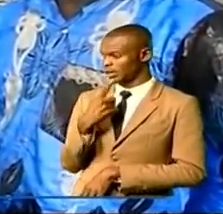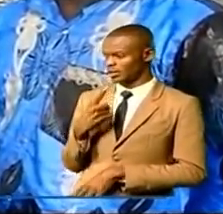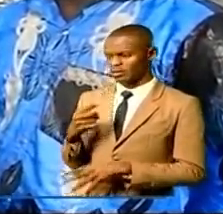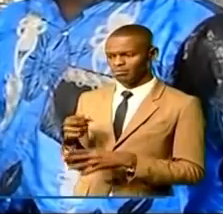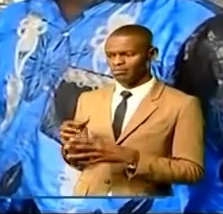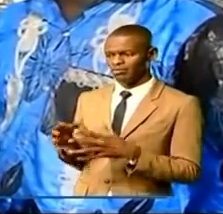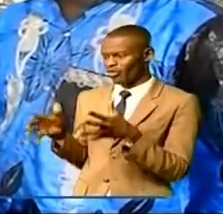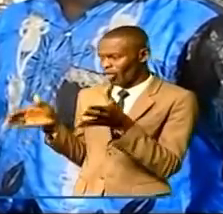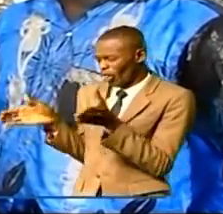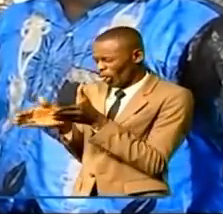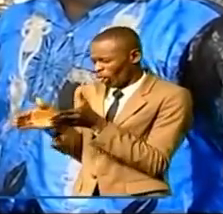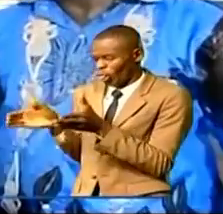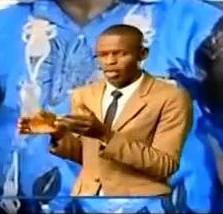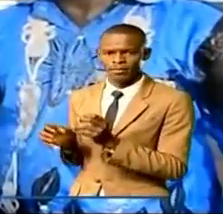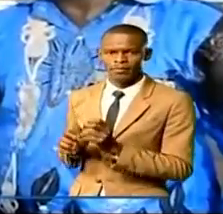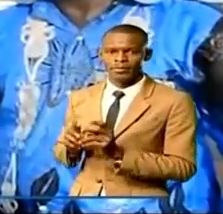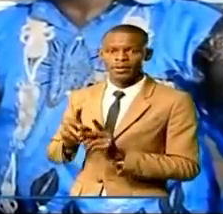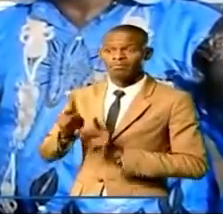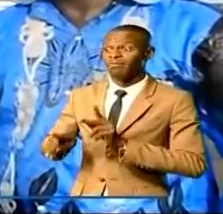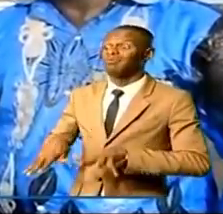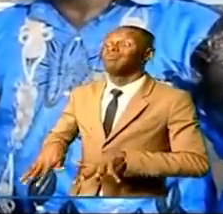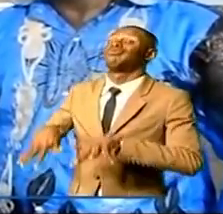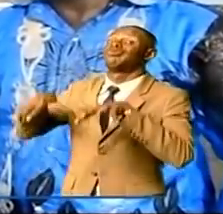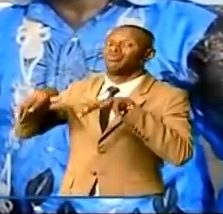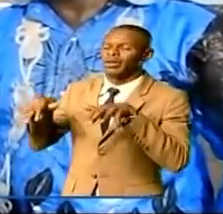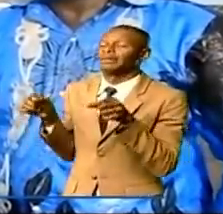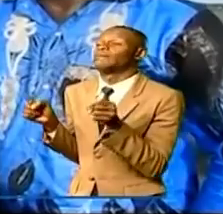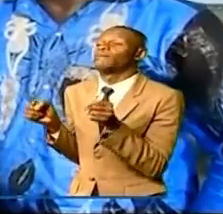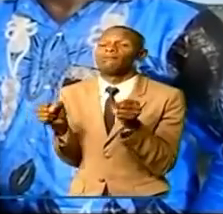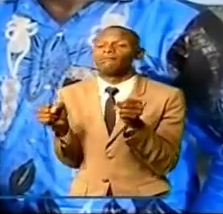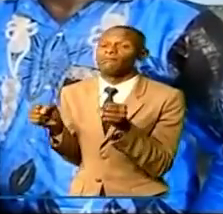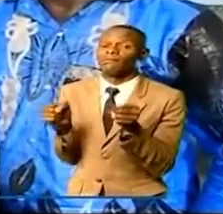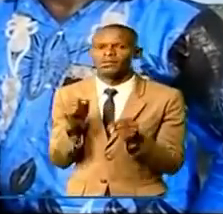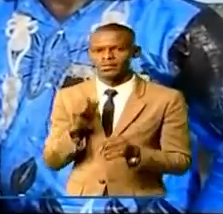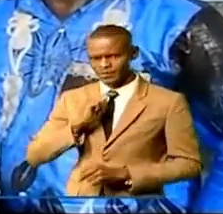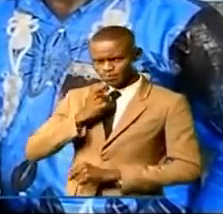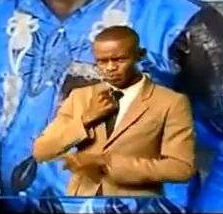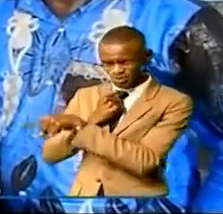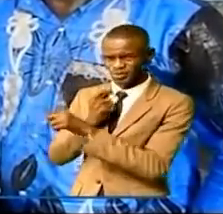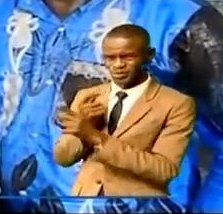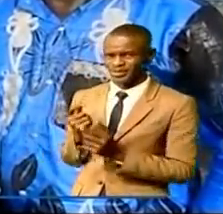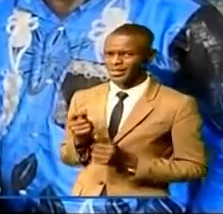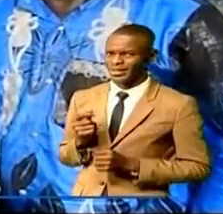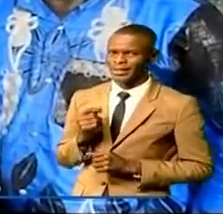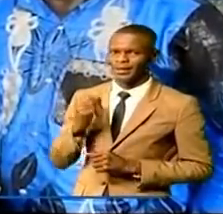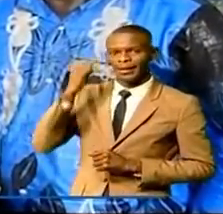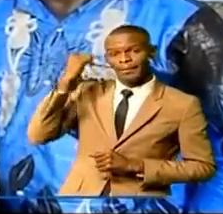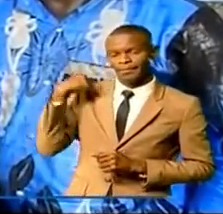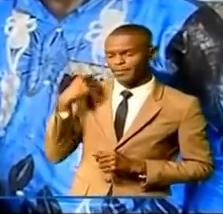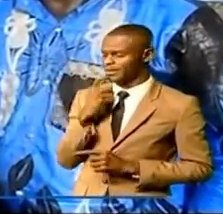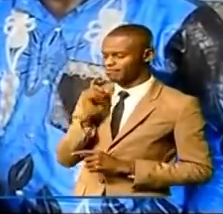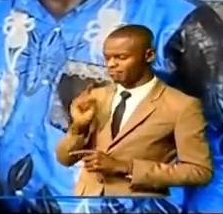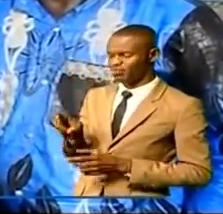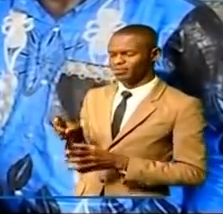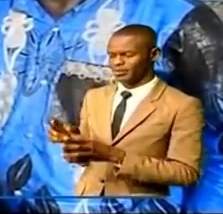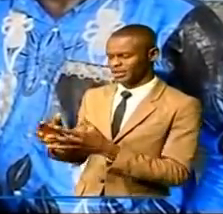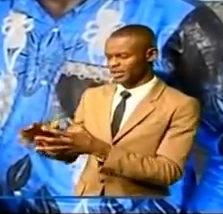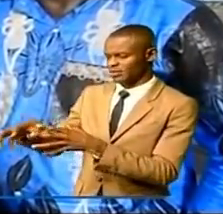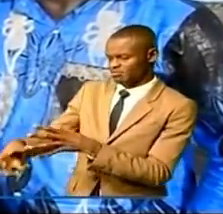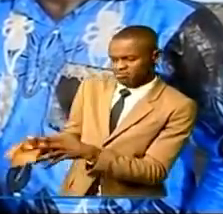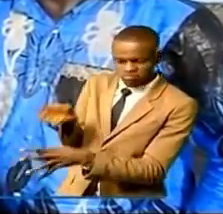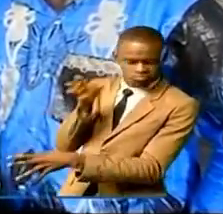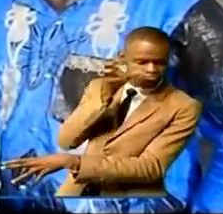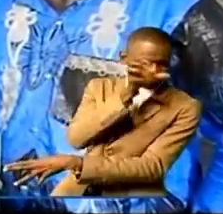désengorger la prison centrale des Hérauts. Nous sommes au cinquième manœuvre. Ce transfèrement doit apprendre aux autres. Ce n'est pas bon de commettre